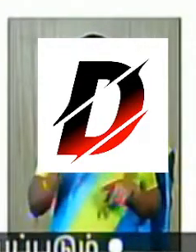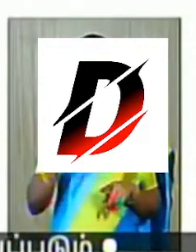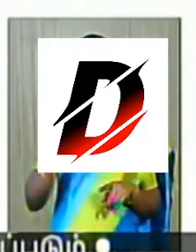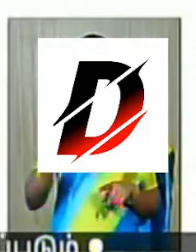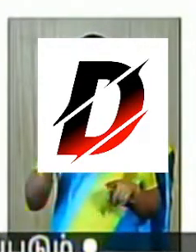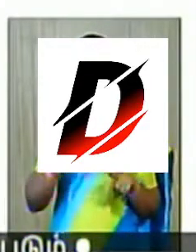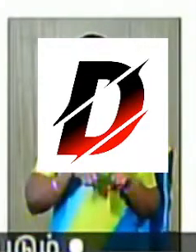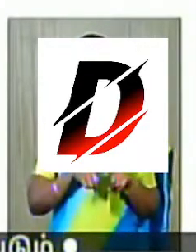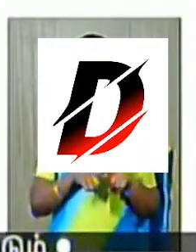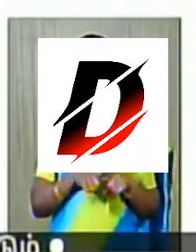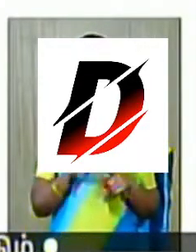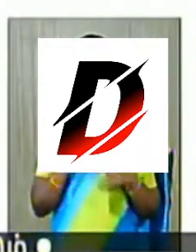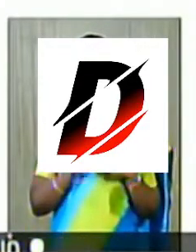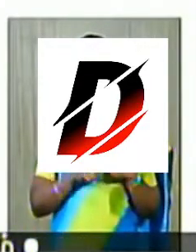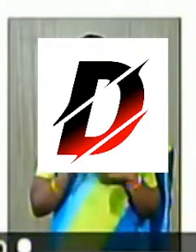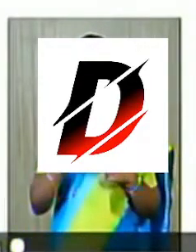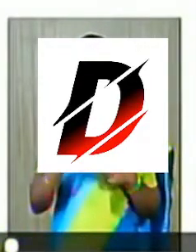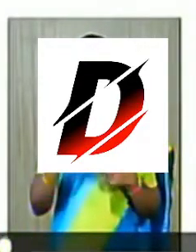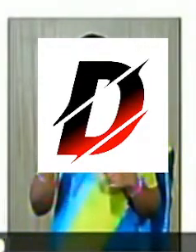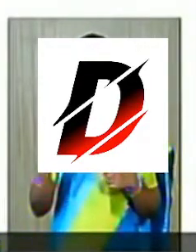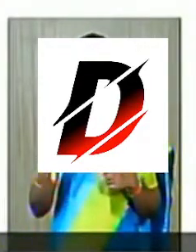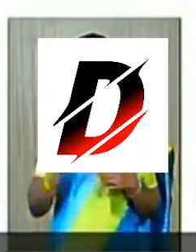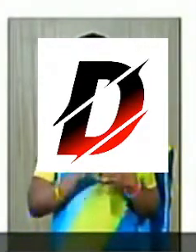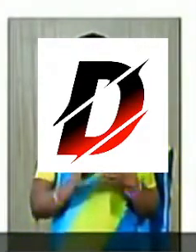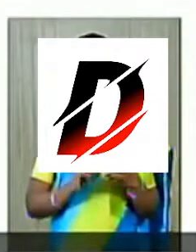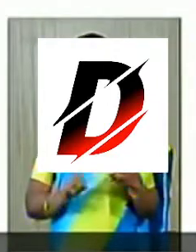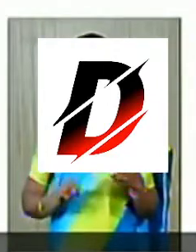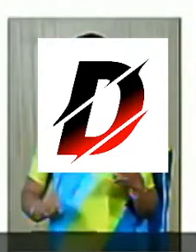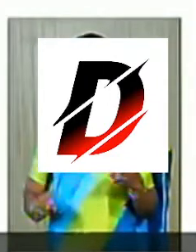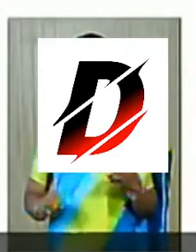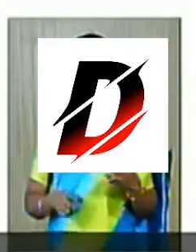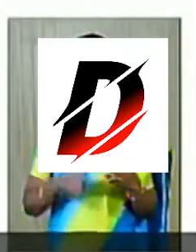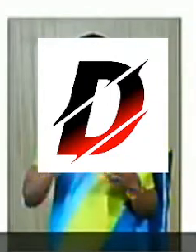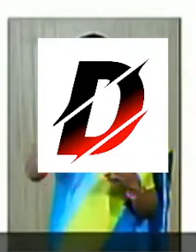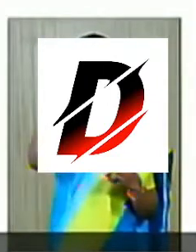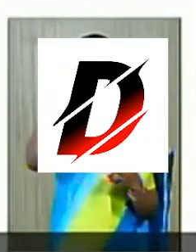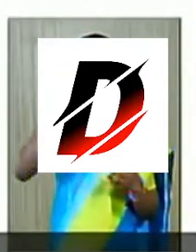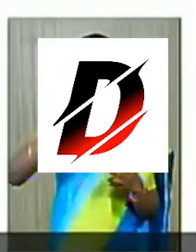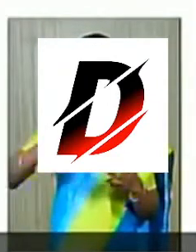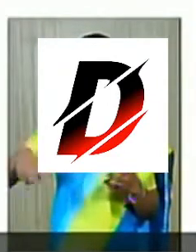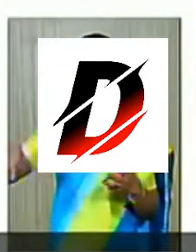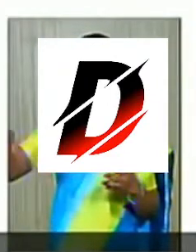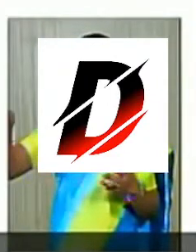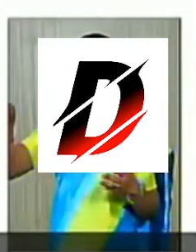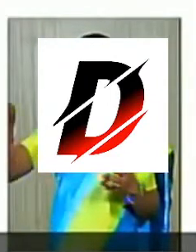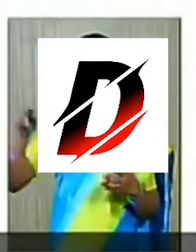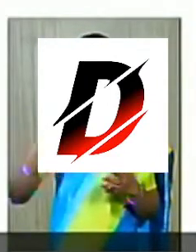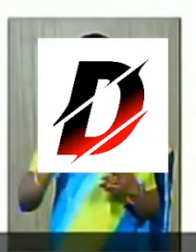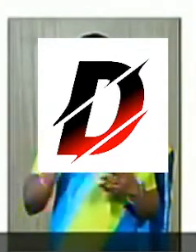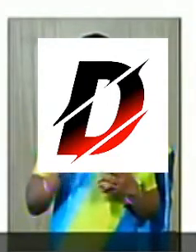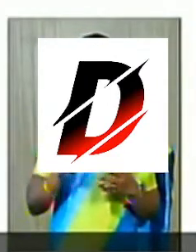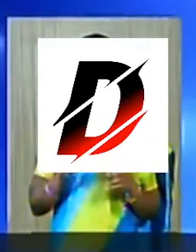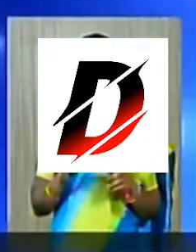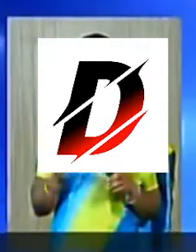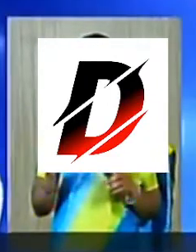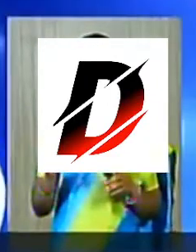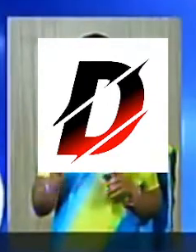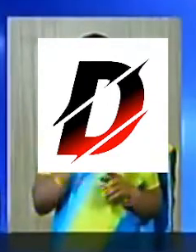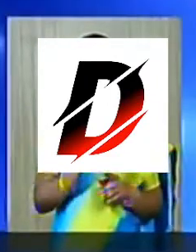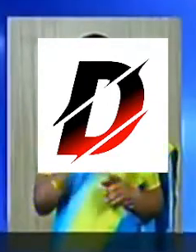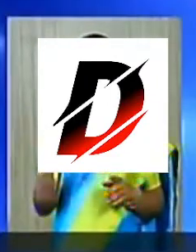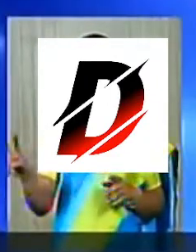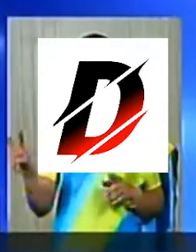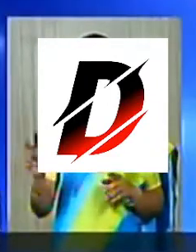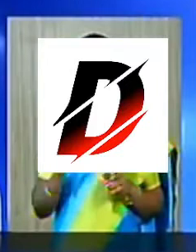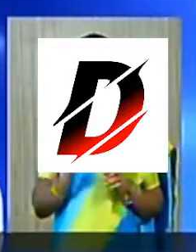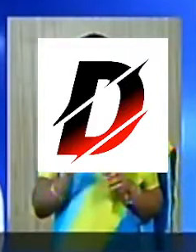பரவளையம் எக்ஸ்எச்சை 4, 0 மற்றும் 5, 0 என்ற இரு புள்ளிகளில் வெட்டுகிறது. அப்போ 2 புள்ளிகள்